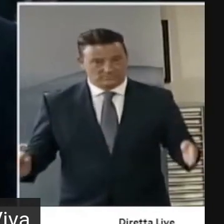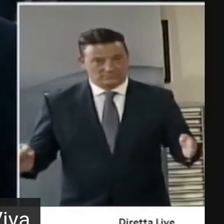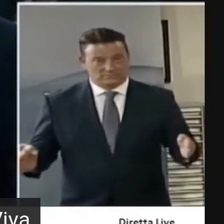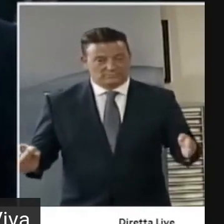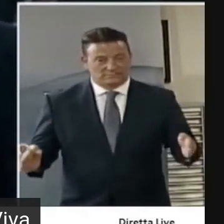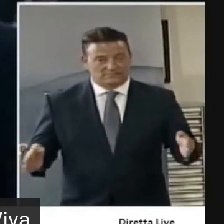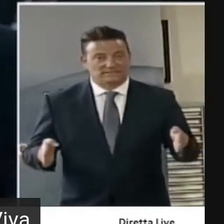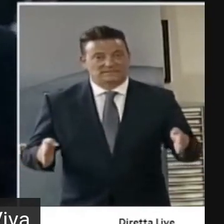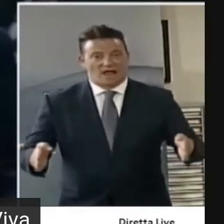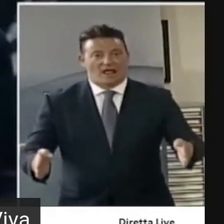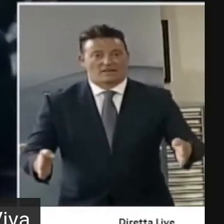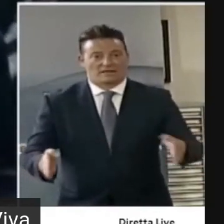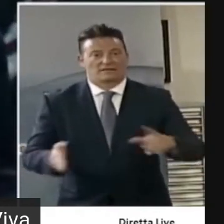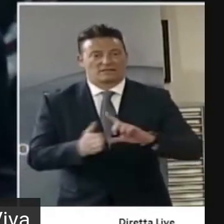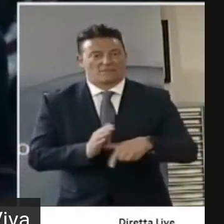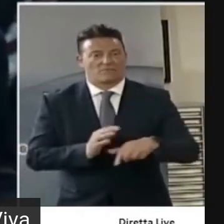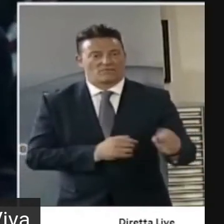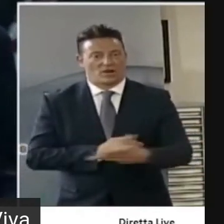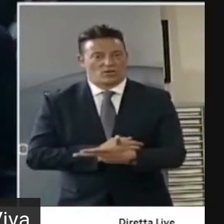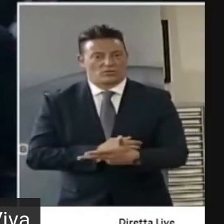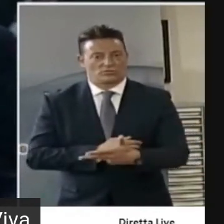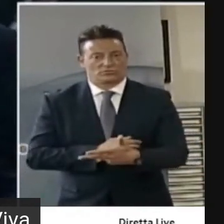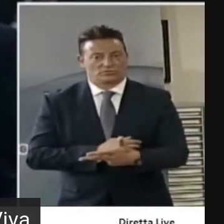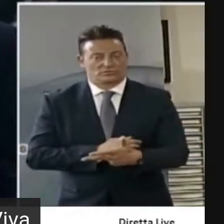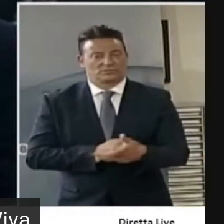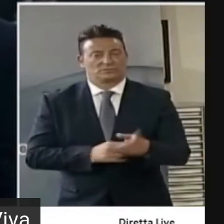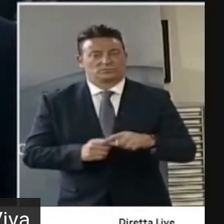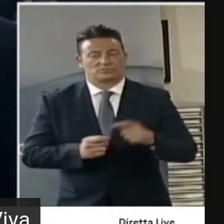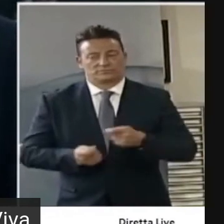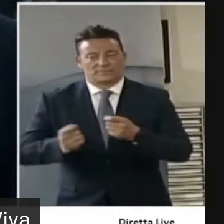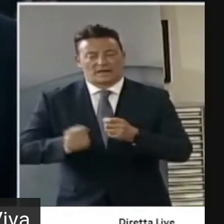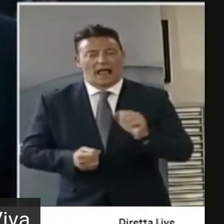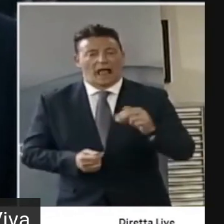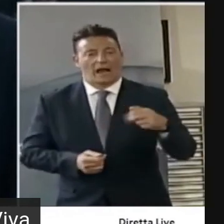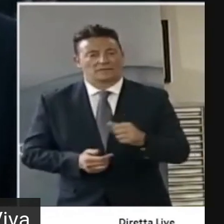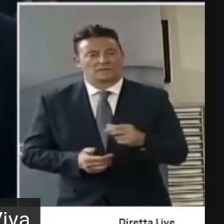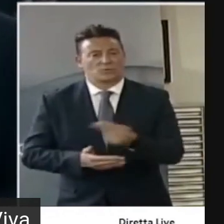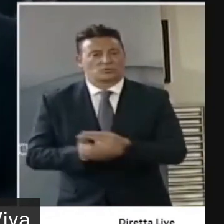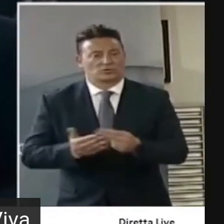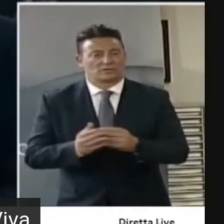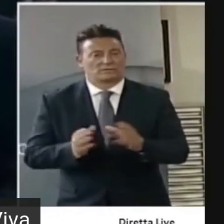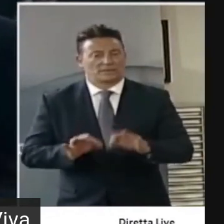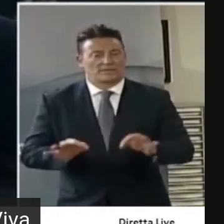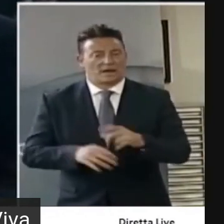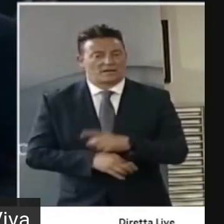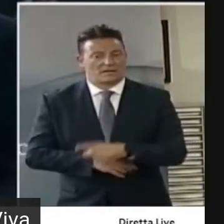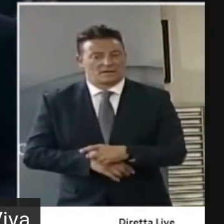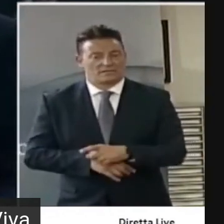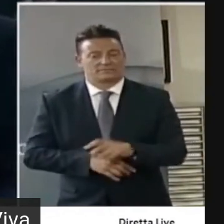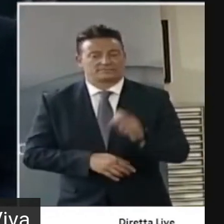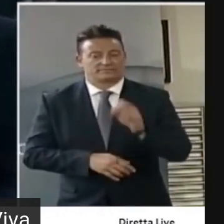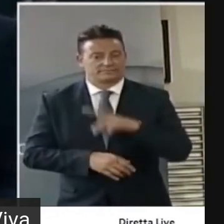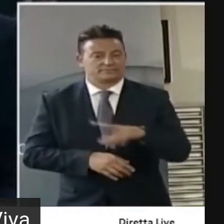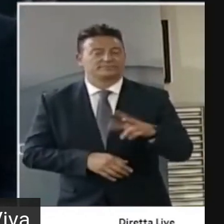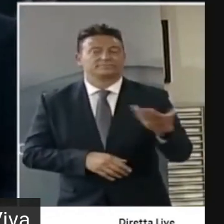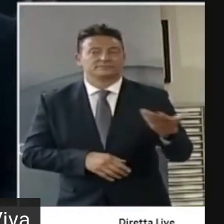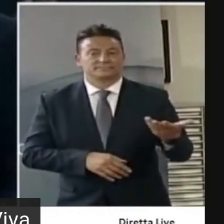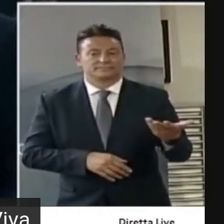Matera Ferrandina in tempi immediati, a sollecitare l'ANAS alla redazione del progetto. Chiaramente, ripeto, è un